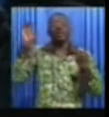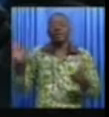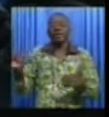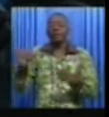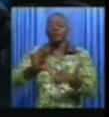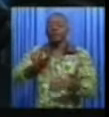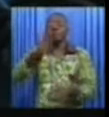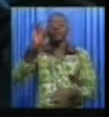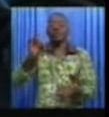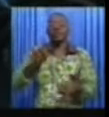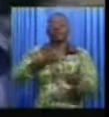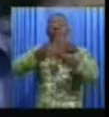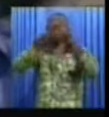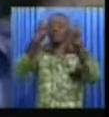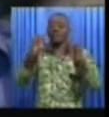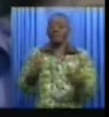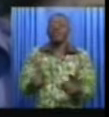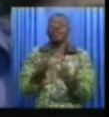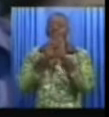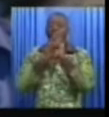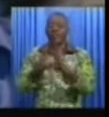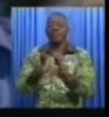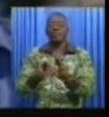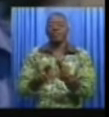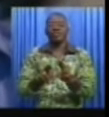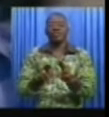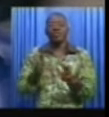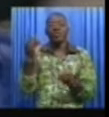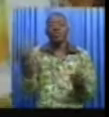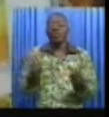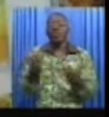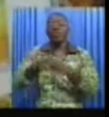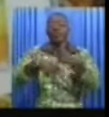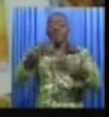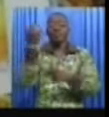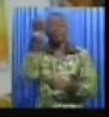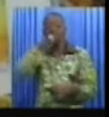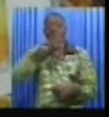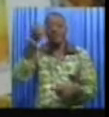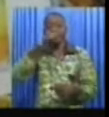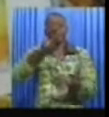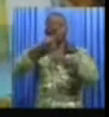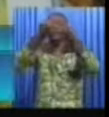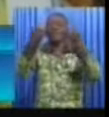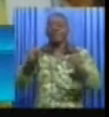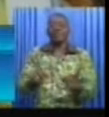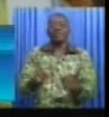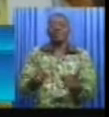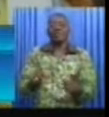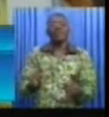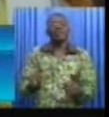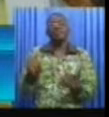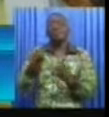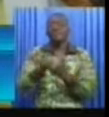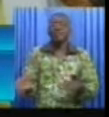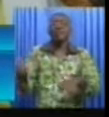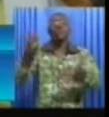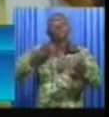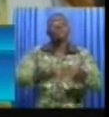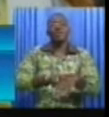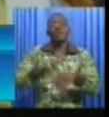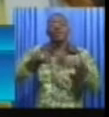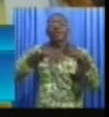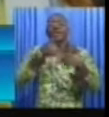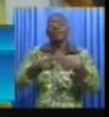trouver des réponses à l'interrogation « Où va l'Afrique ?» C'est une interrogation qu'on est en droit de se poser légitimement quand on